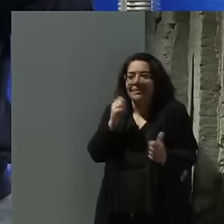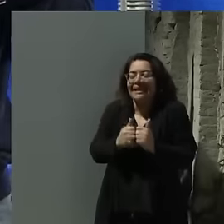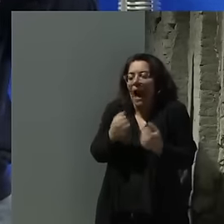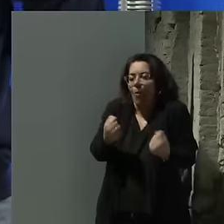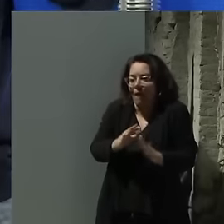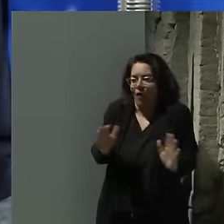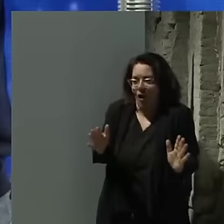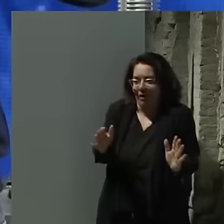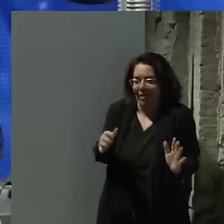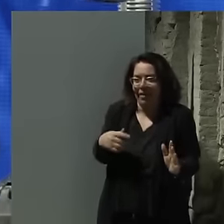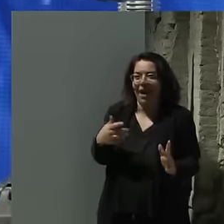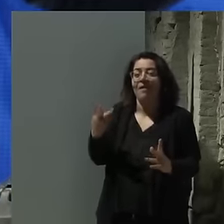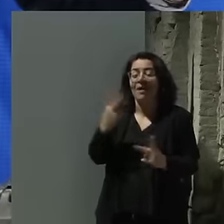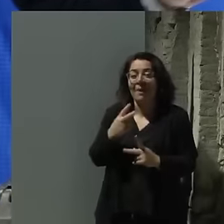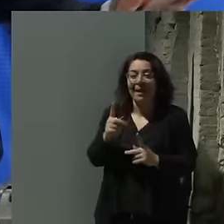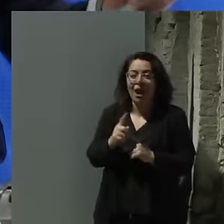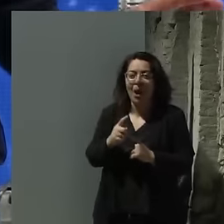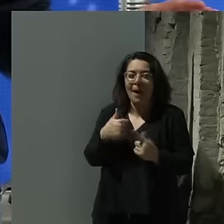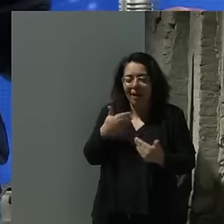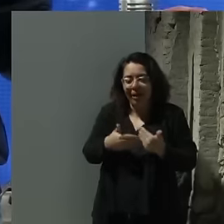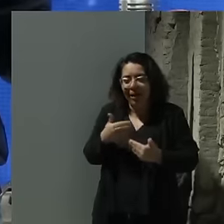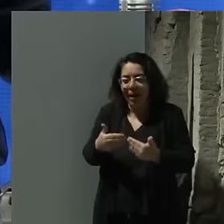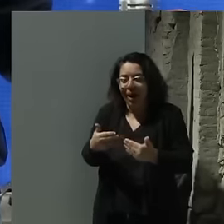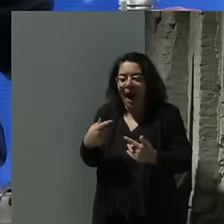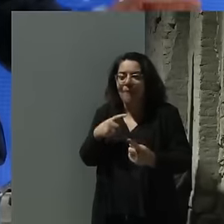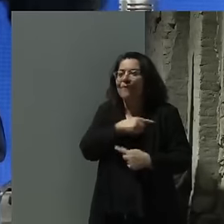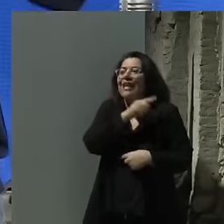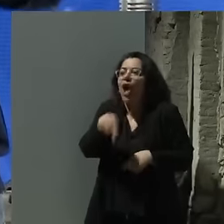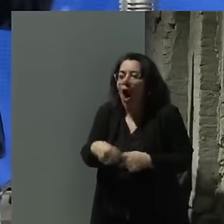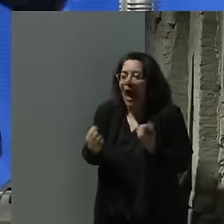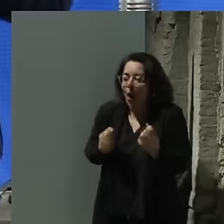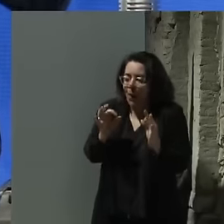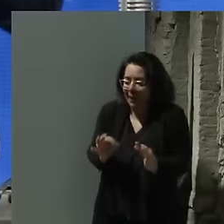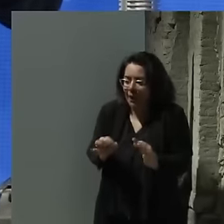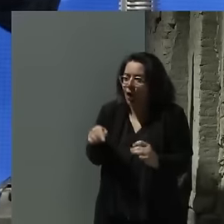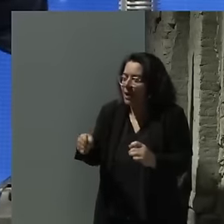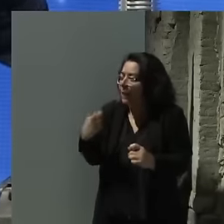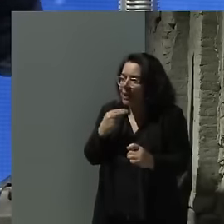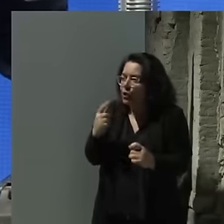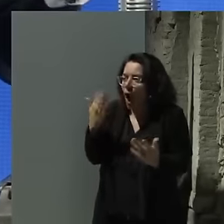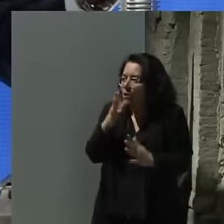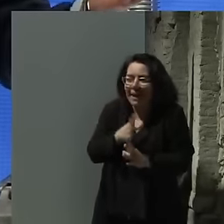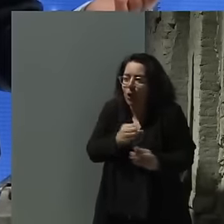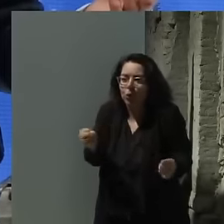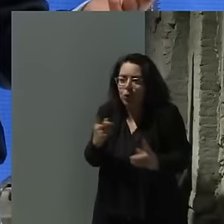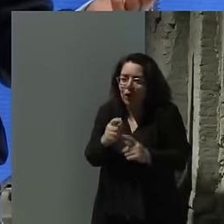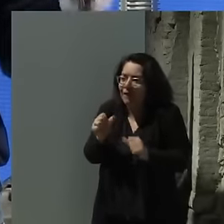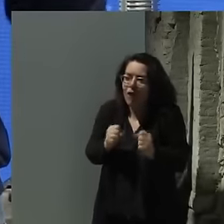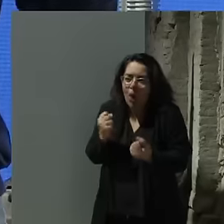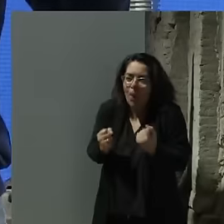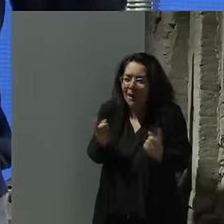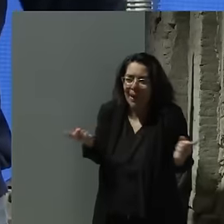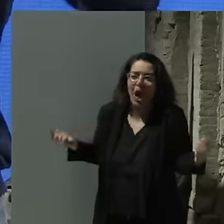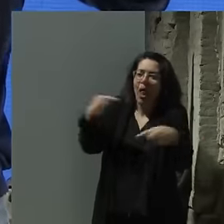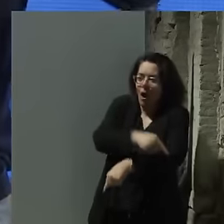io. Stavo facendo l'esatto opposto dei valori per cui aveva dato la vita. Mi sono reso conto che noi vittime non abbiamo il monopolio del dolore. Io ho